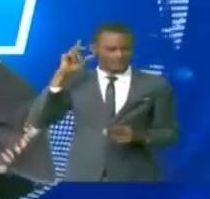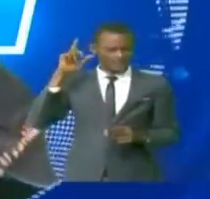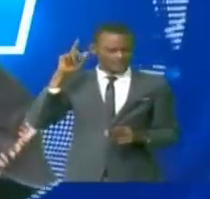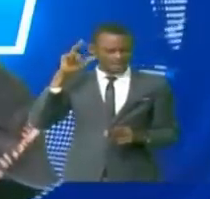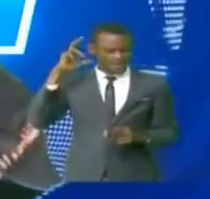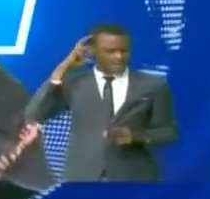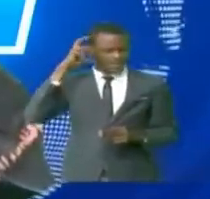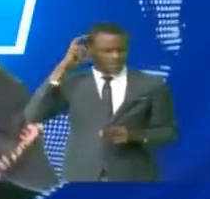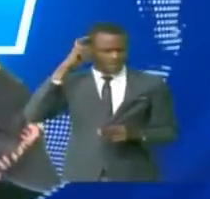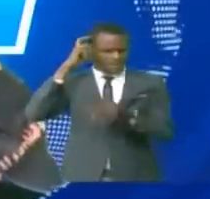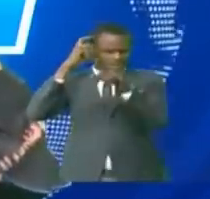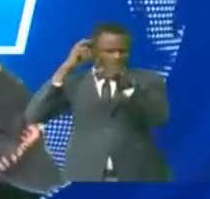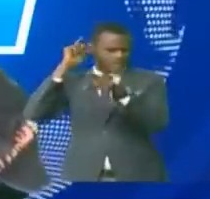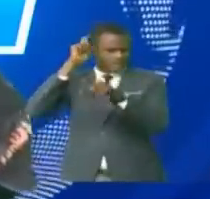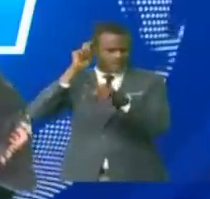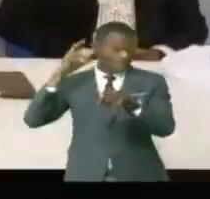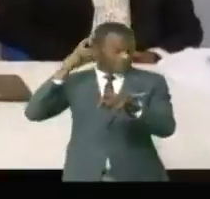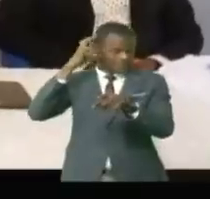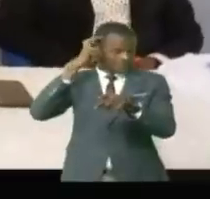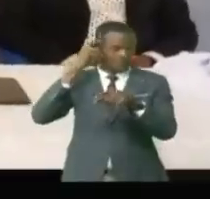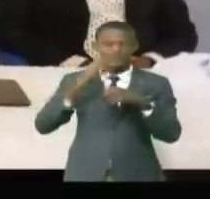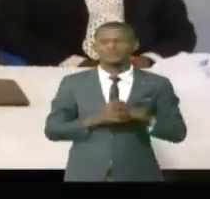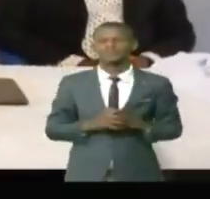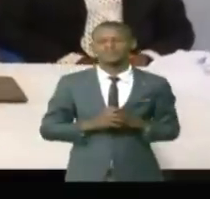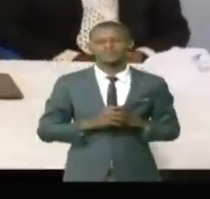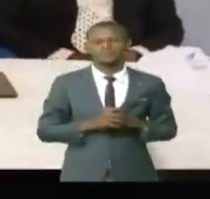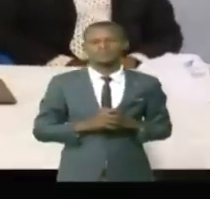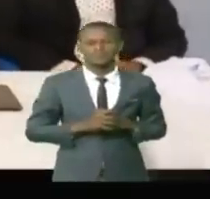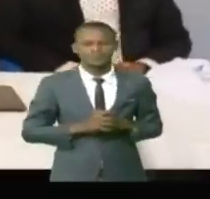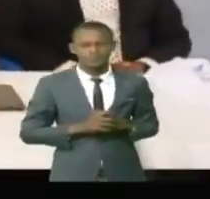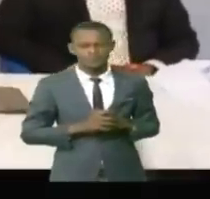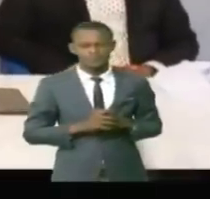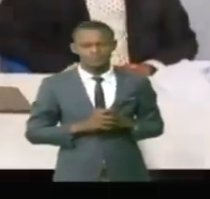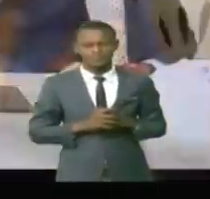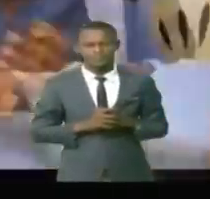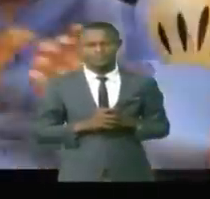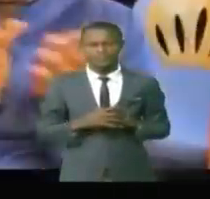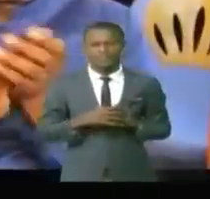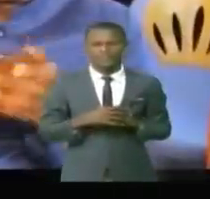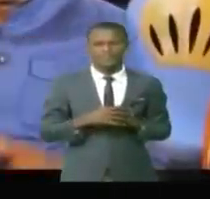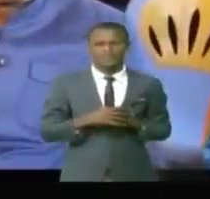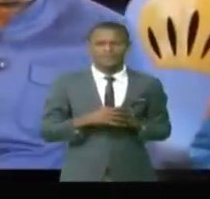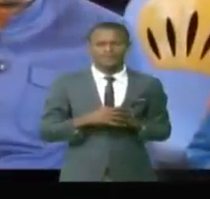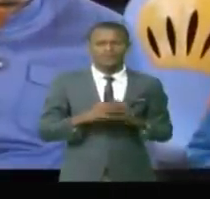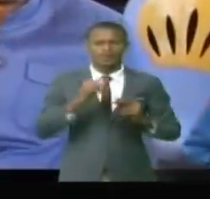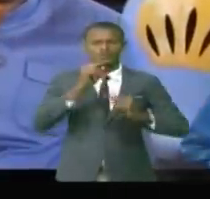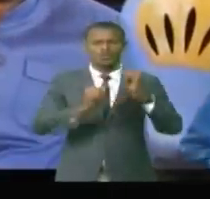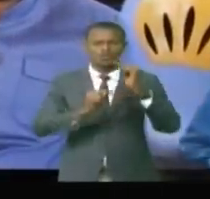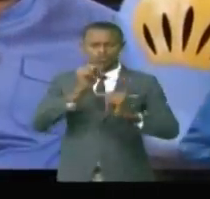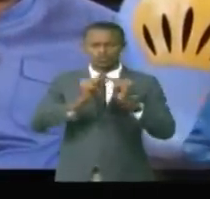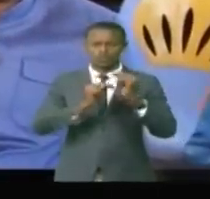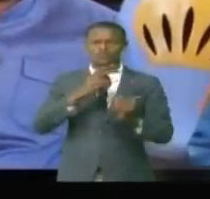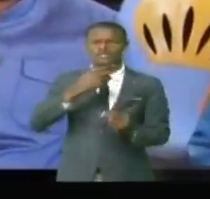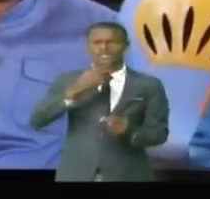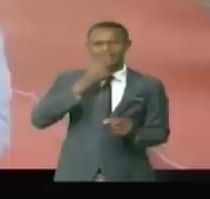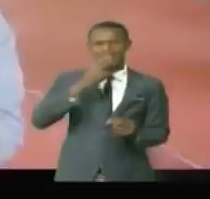du projet Encore. Reportage. Travaux connaissent la participation des ministres sectoriels, services d'assiette, la direction générale des recettes